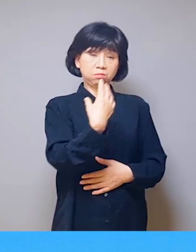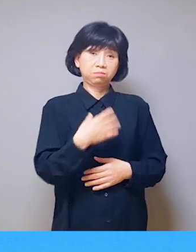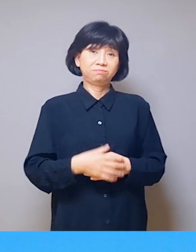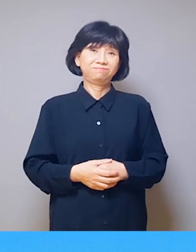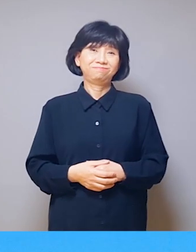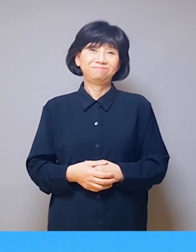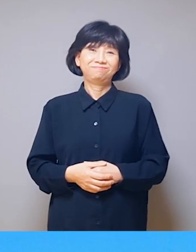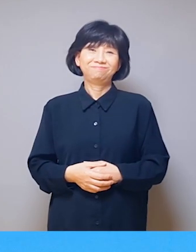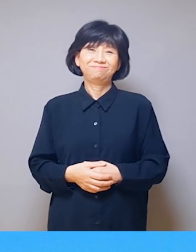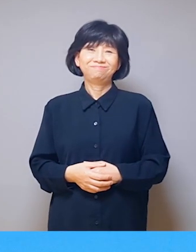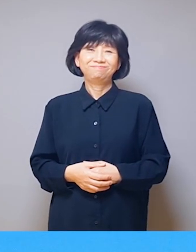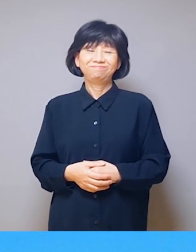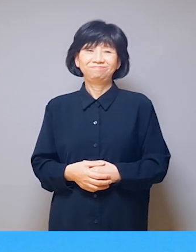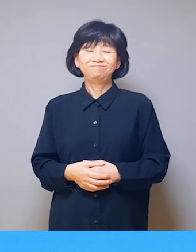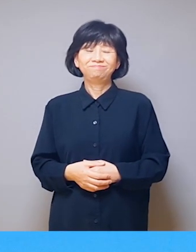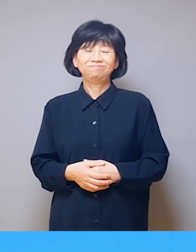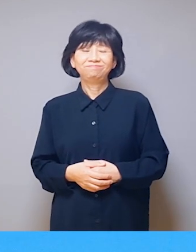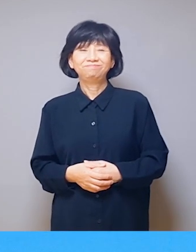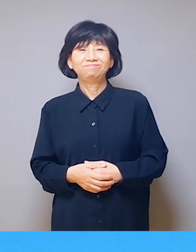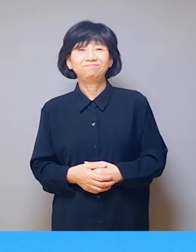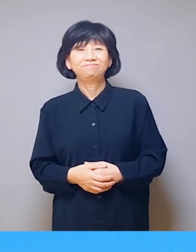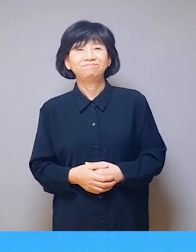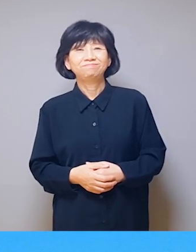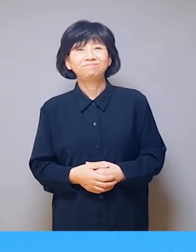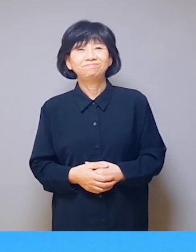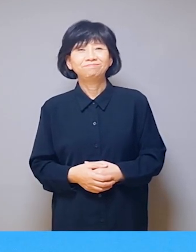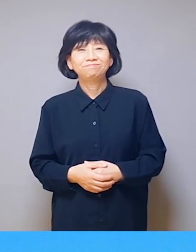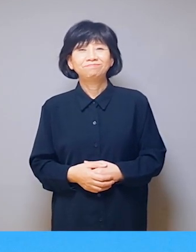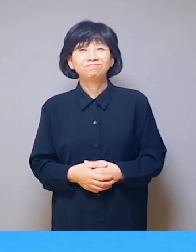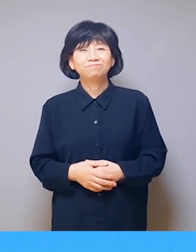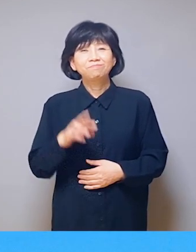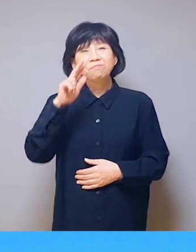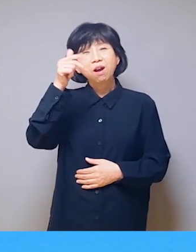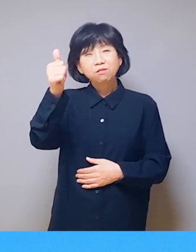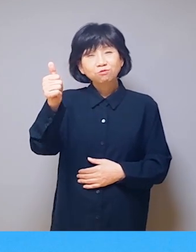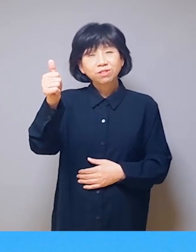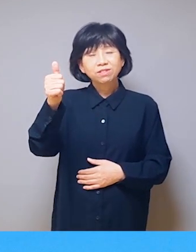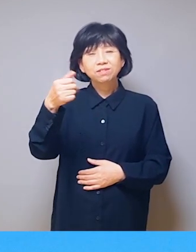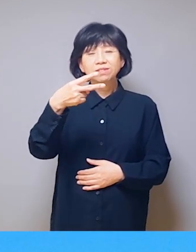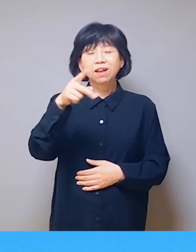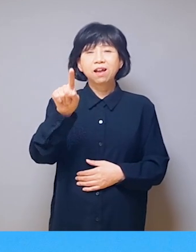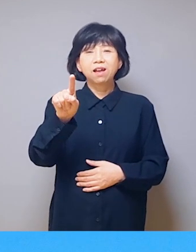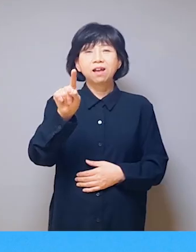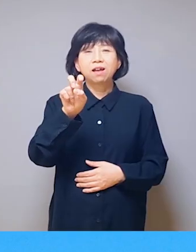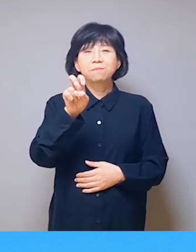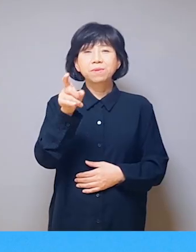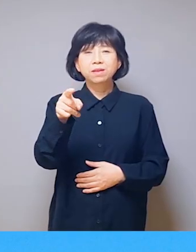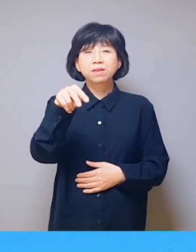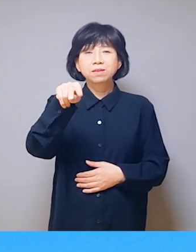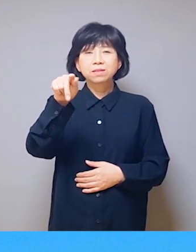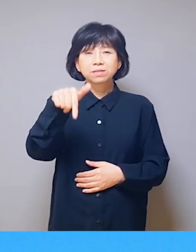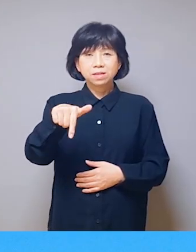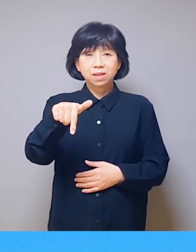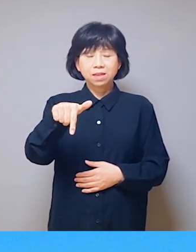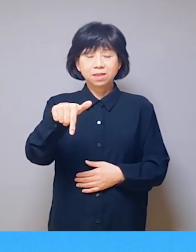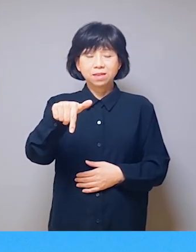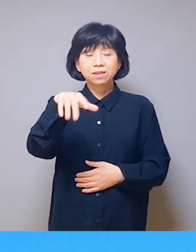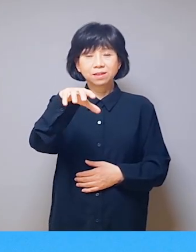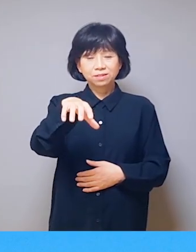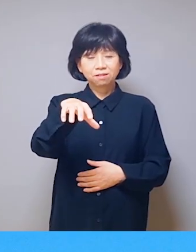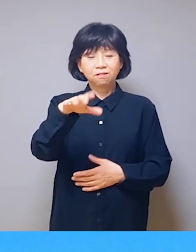사명이 뭔지 모르겠어요 하시는 분들도 계세요. 여러분, 사도 바울이 다메섹 도상에서 예수를 만난 이후에